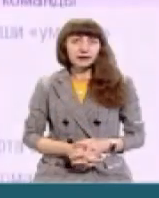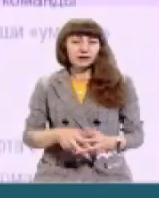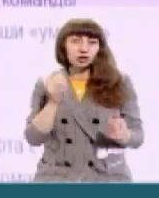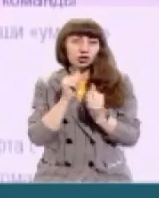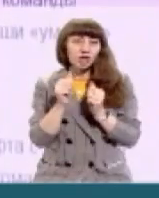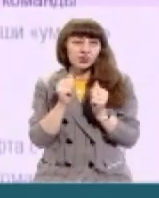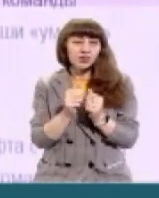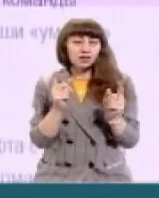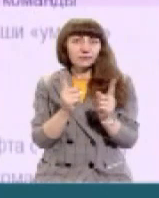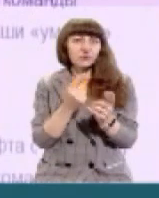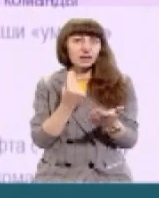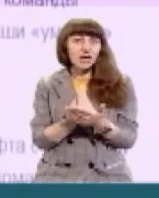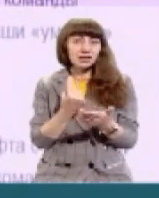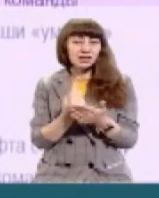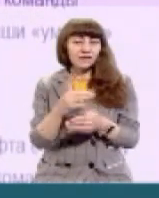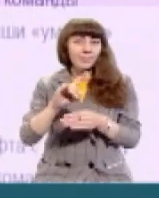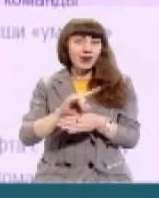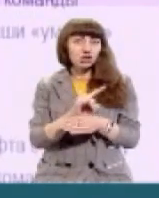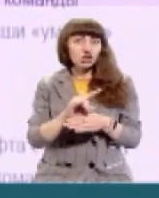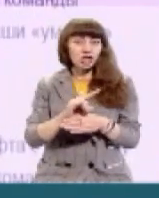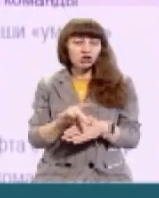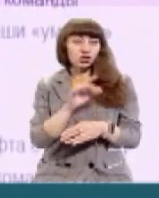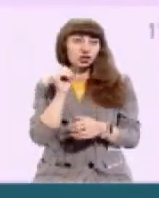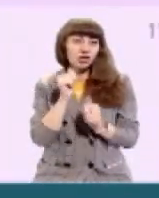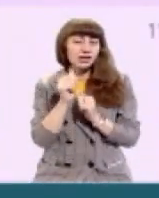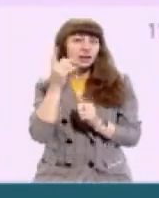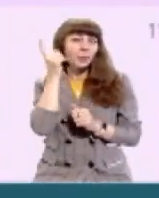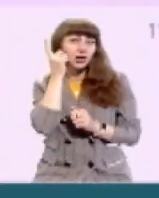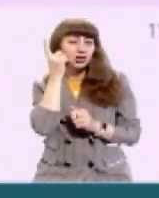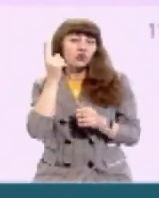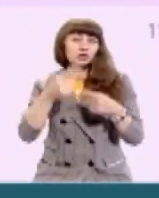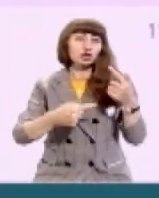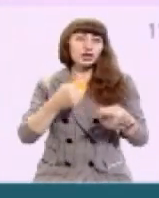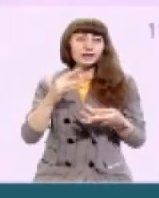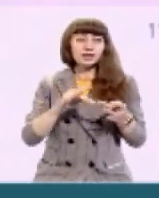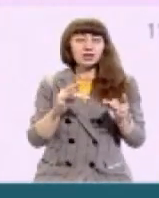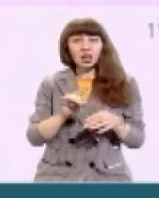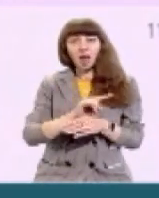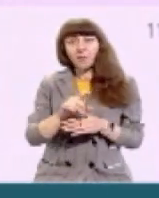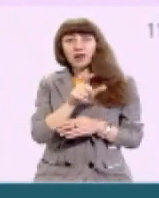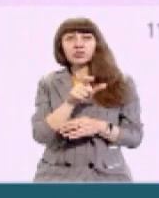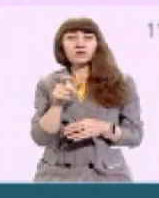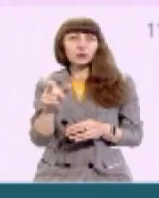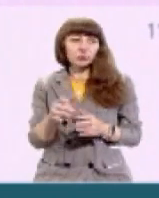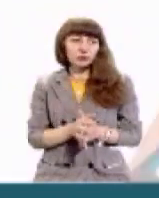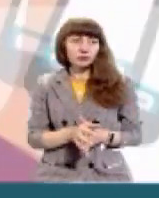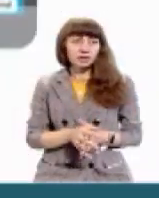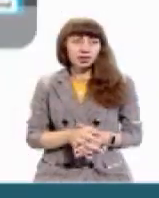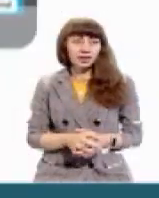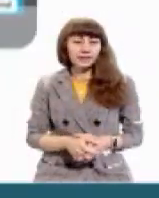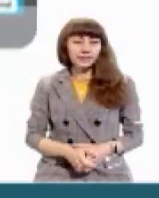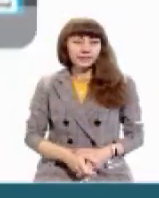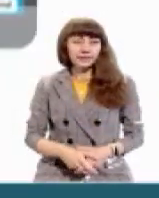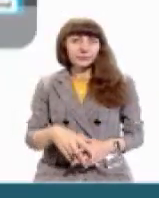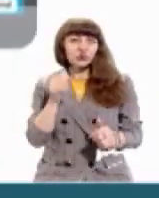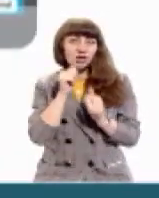58,8% қаржылық алаяқтыққа тап болады. Көбінесе телефонмен және интернет арқылы. Ең көп таралған тәсілдер ұялы телефонға немесе